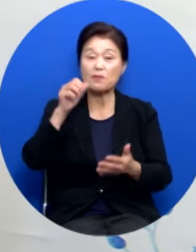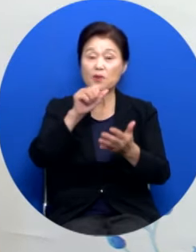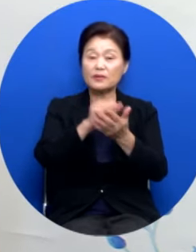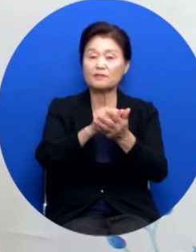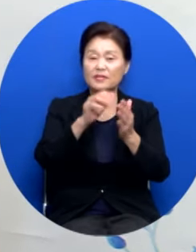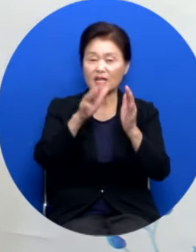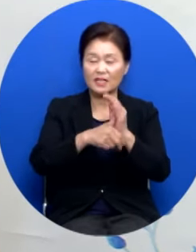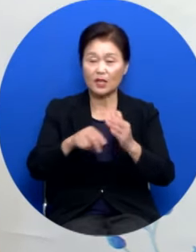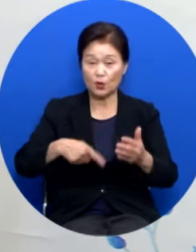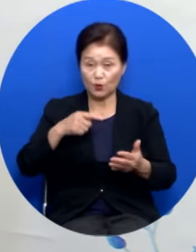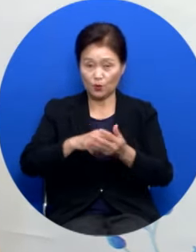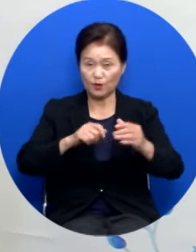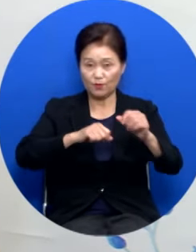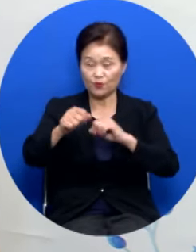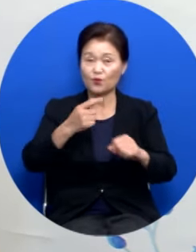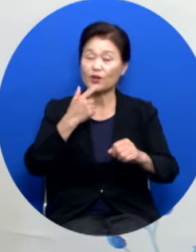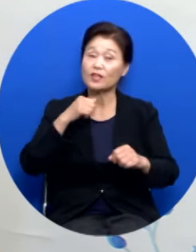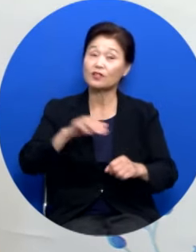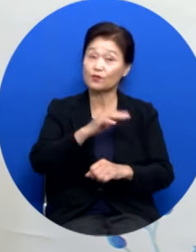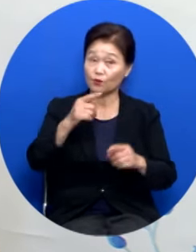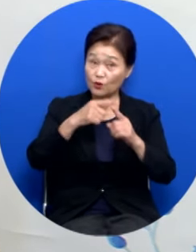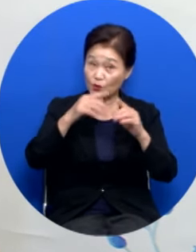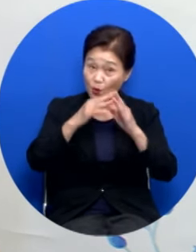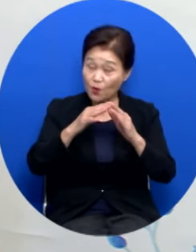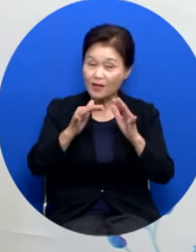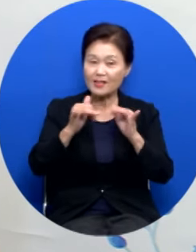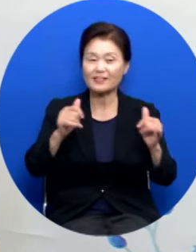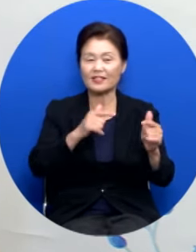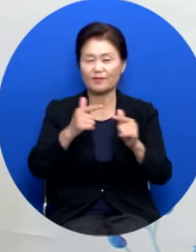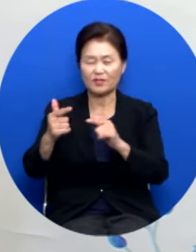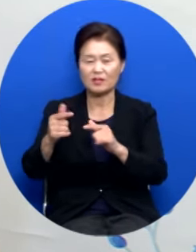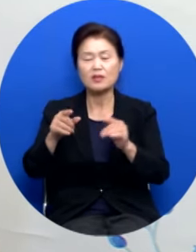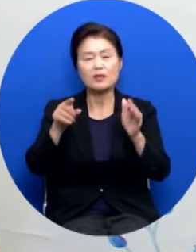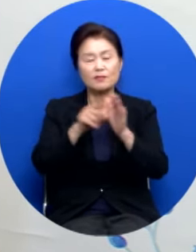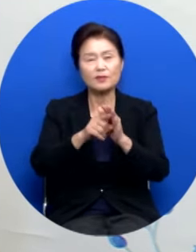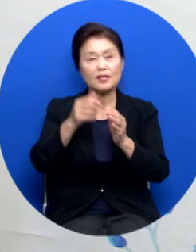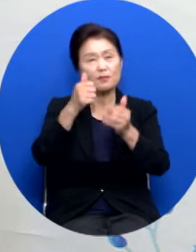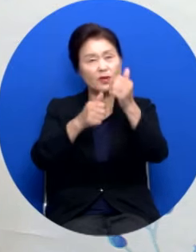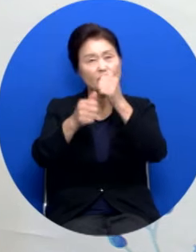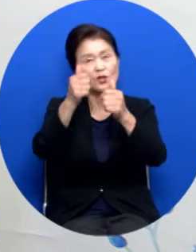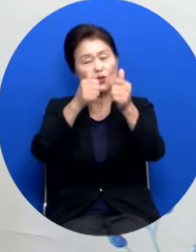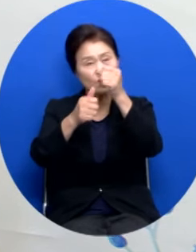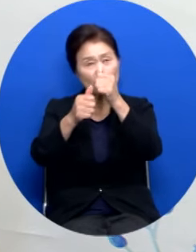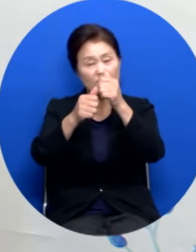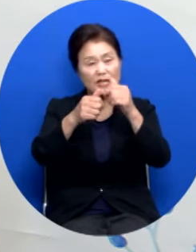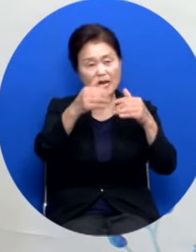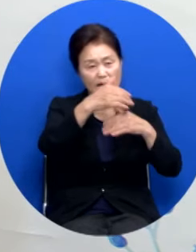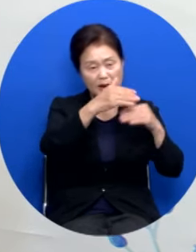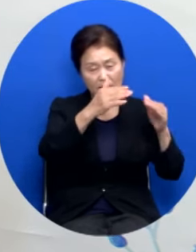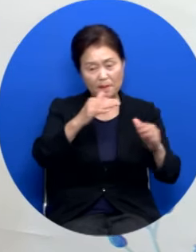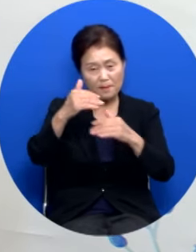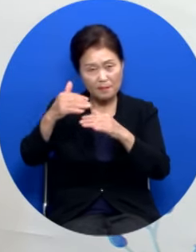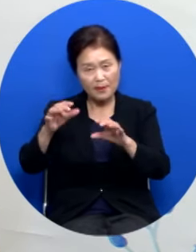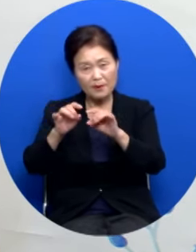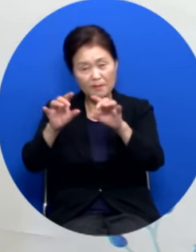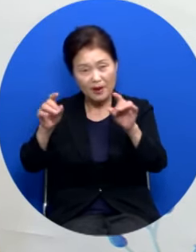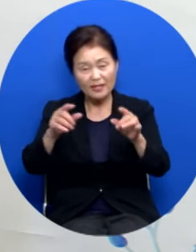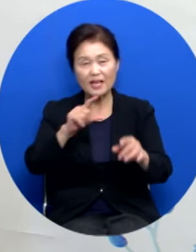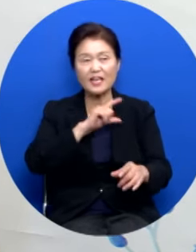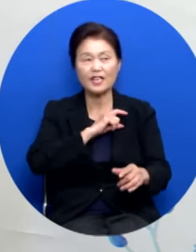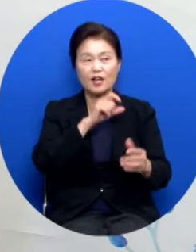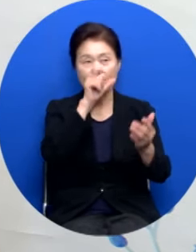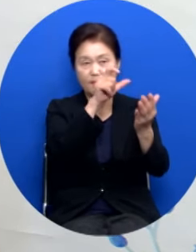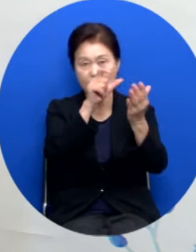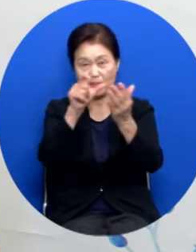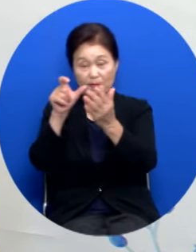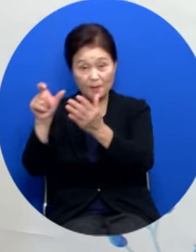믿음의 선조들의 이름을 각 홀마다 지음으로 해서 우리